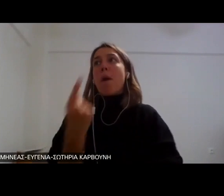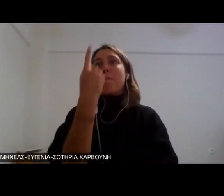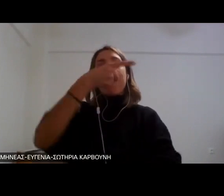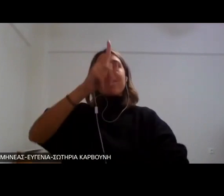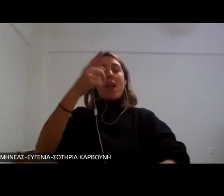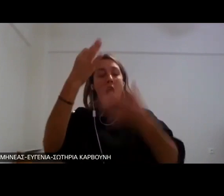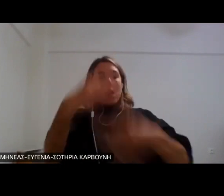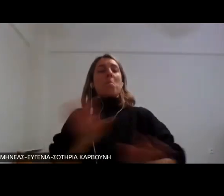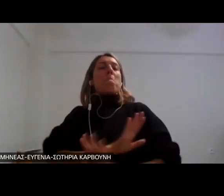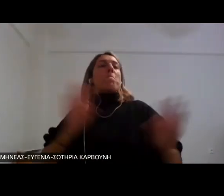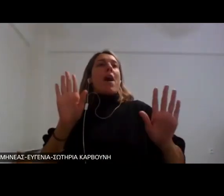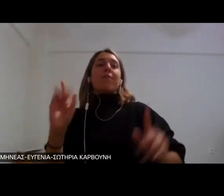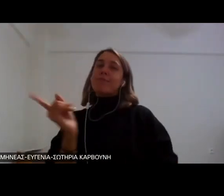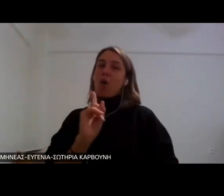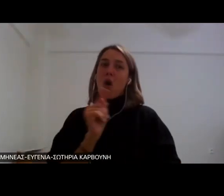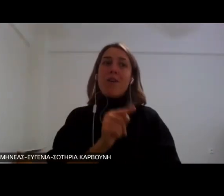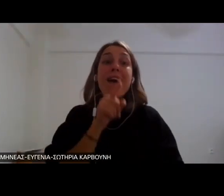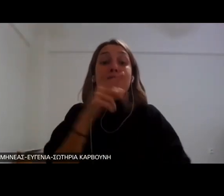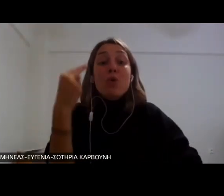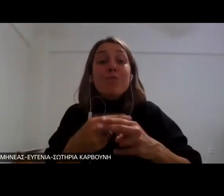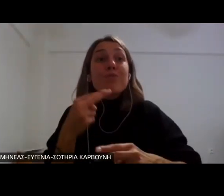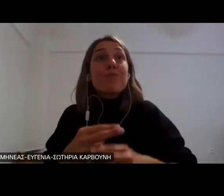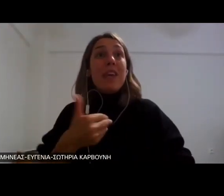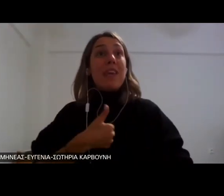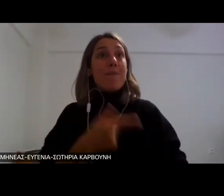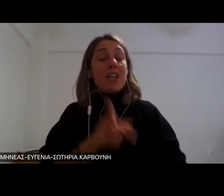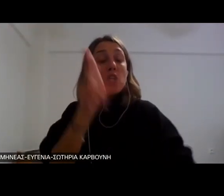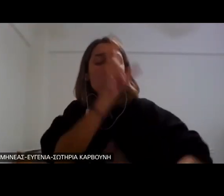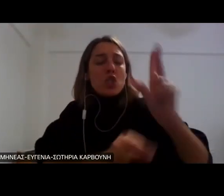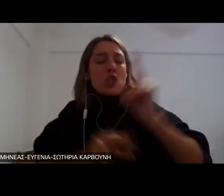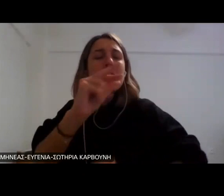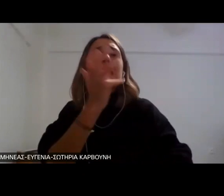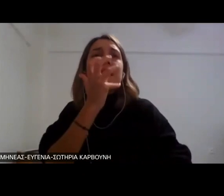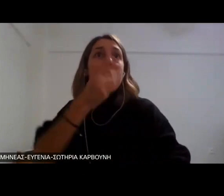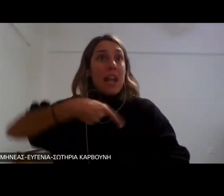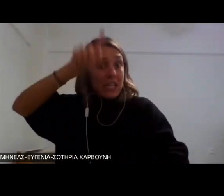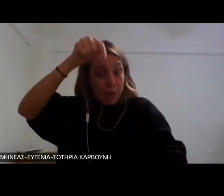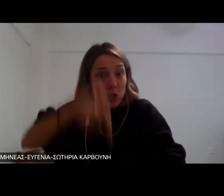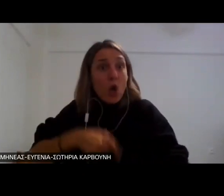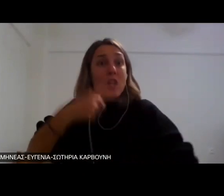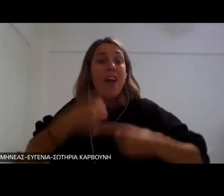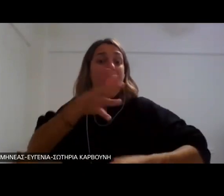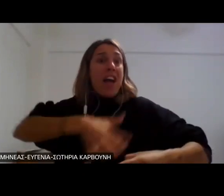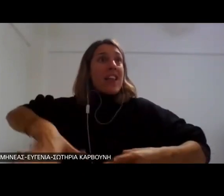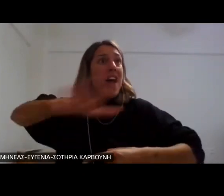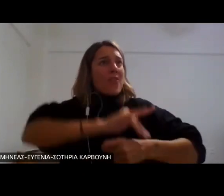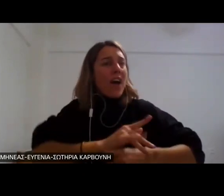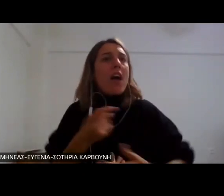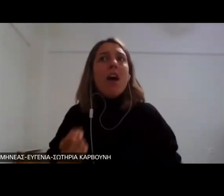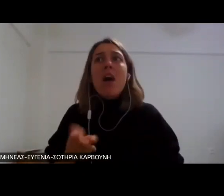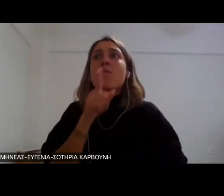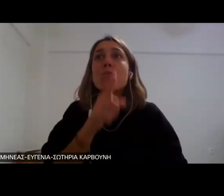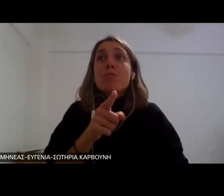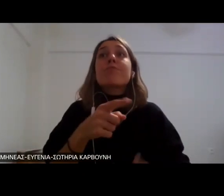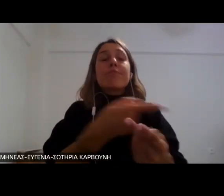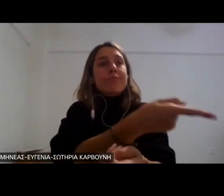μέρα. Για μένα είναι πάρα πολύ σημαντικό ότι γίνεται μια τόσο σοβαρή συζήτηση σήμερα στην Ελλάδα που έχει όλο αυτό το πάνελ.